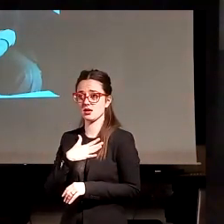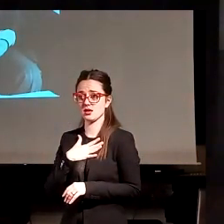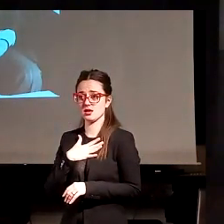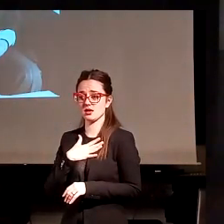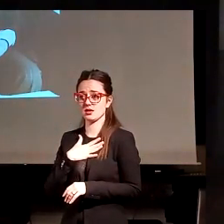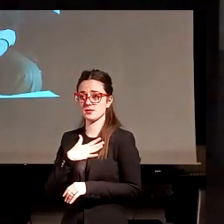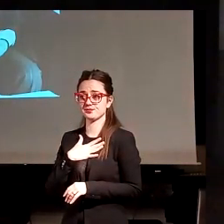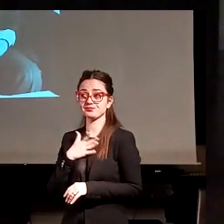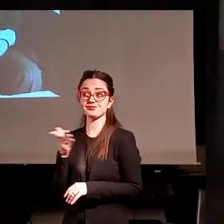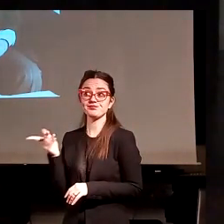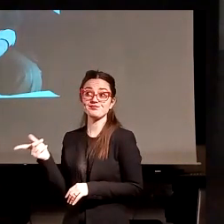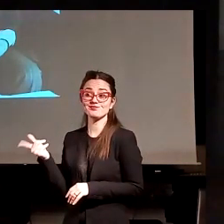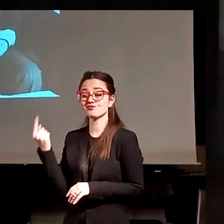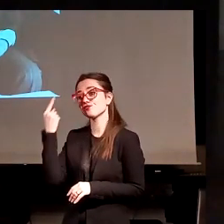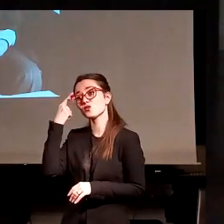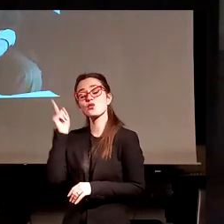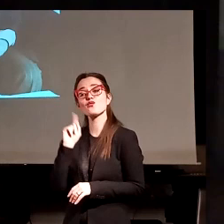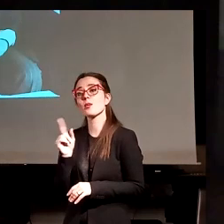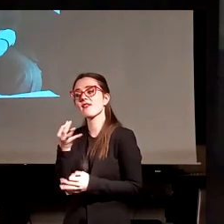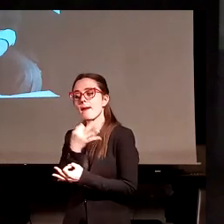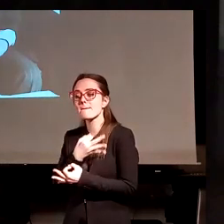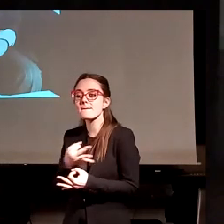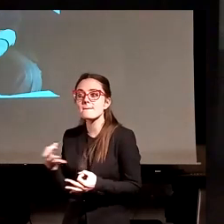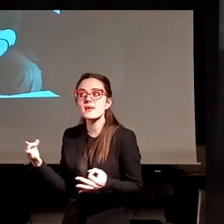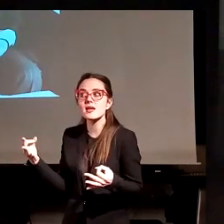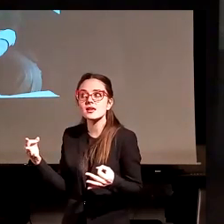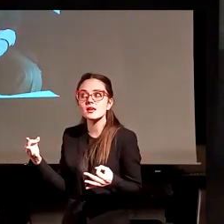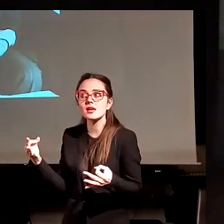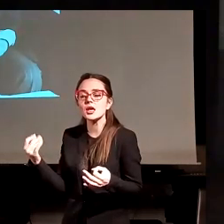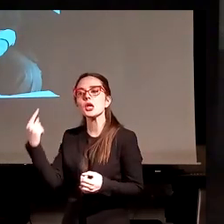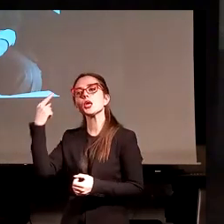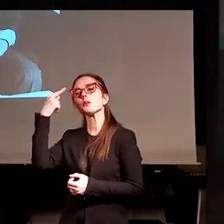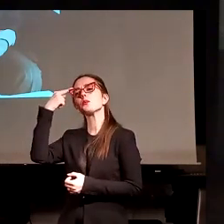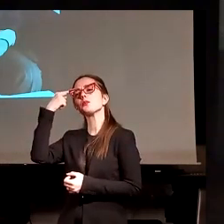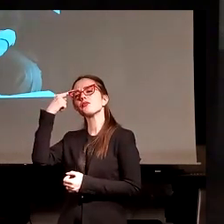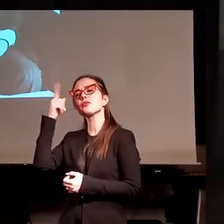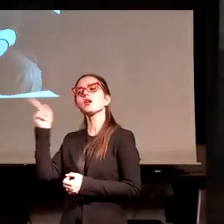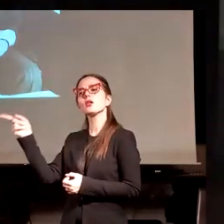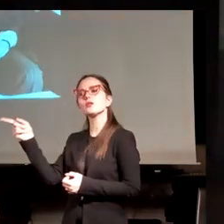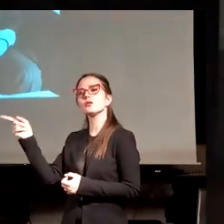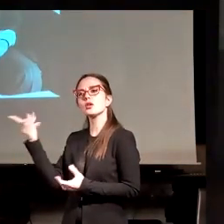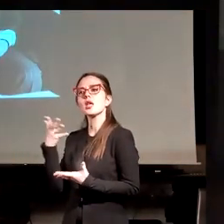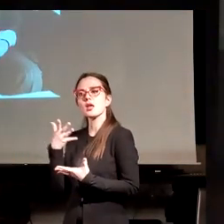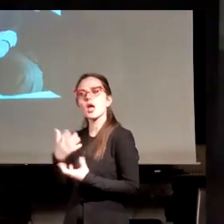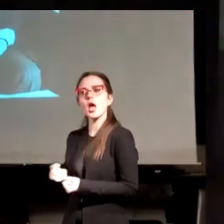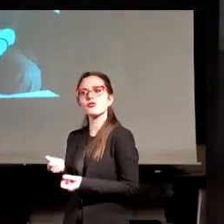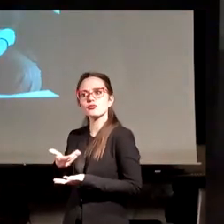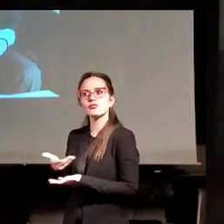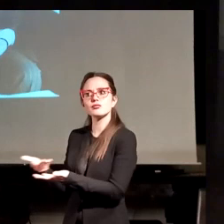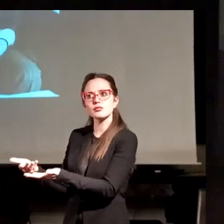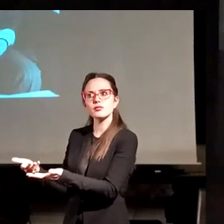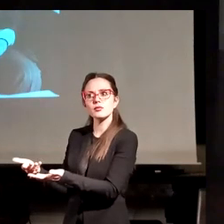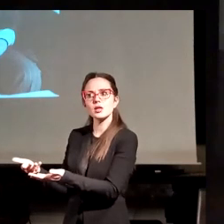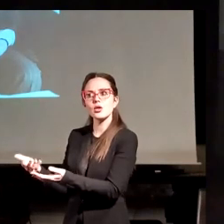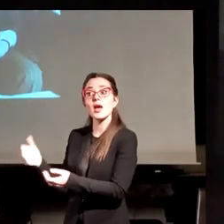non sapeva esattamente bene ricordo una volta gettone invito io non contrae in diverse occasioni una volta a